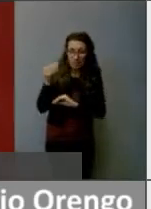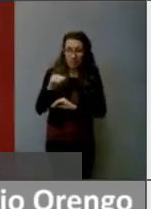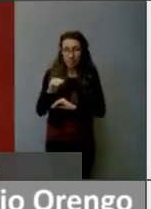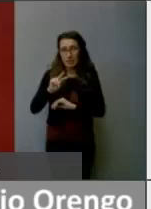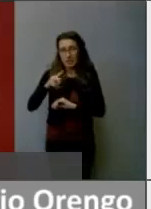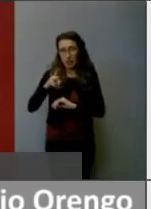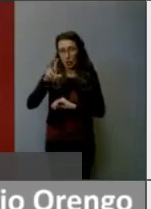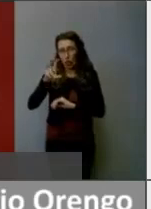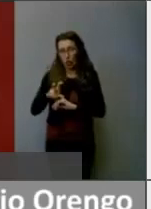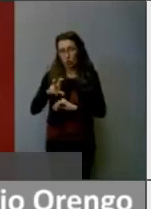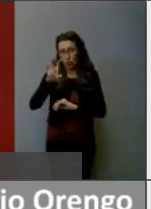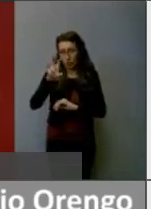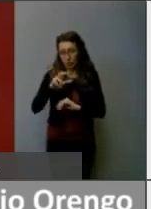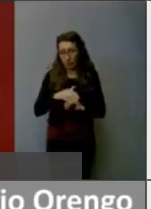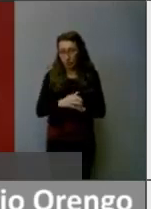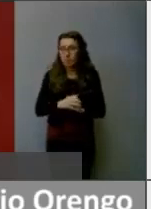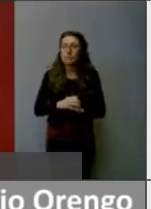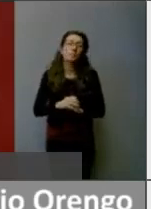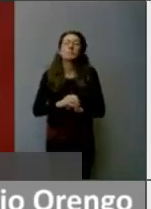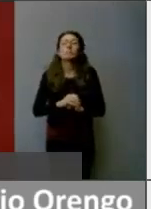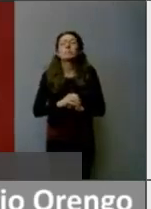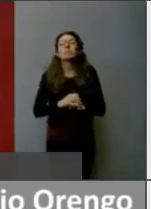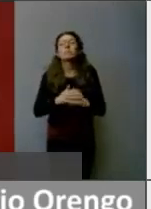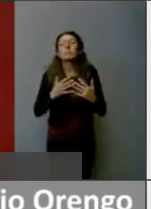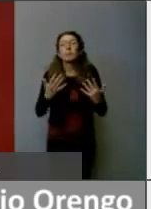impianto. Quindi noi possiamo dire che